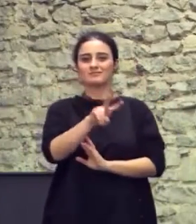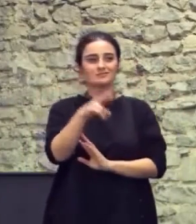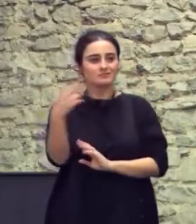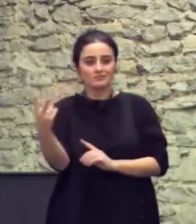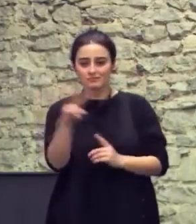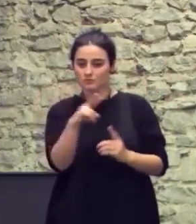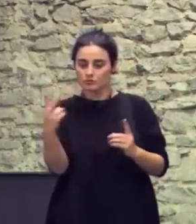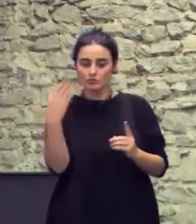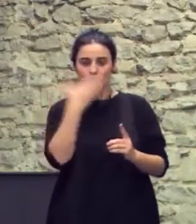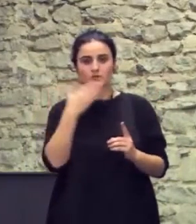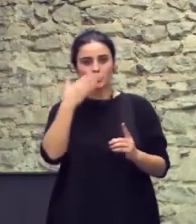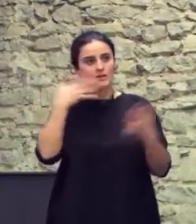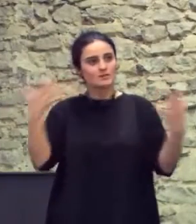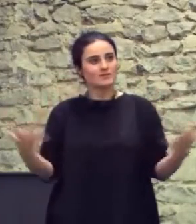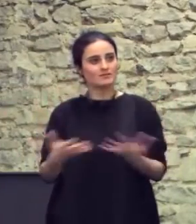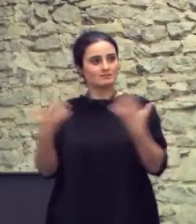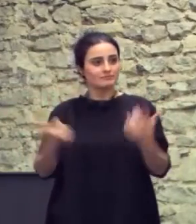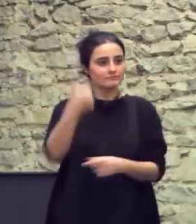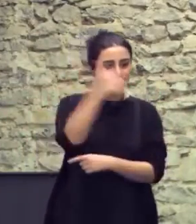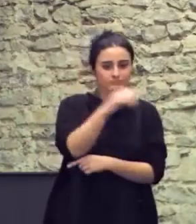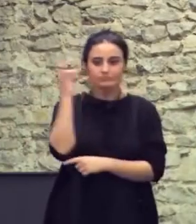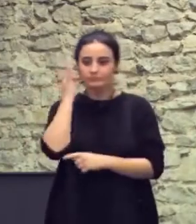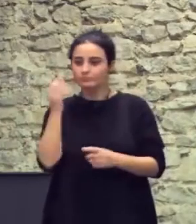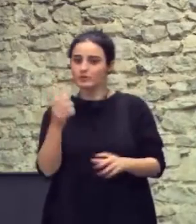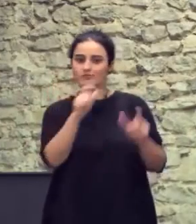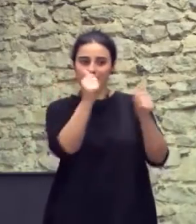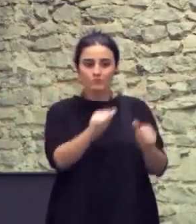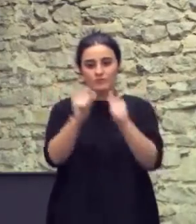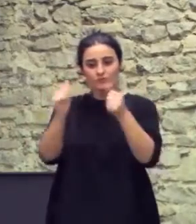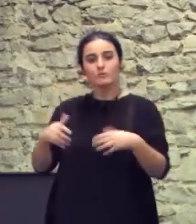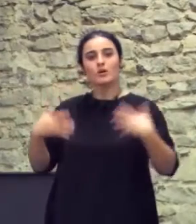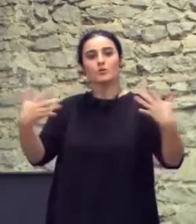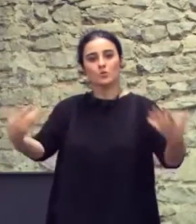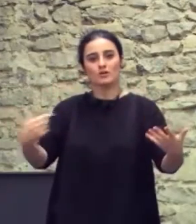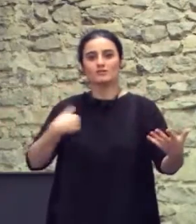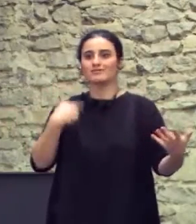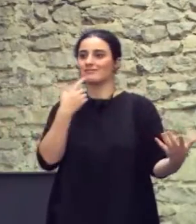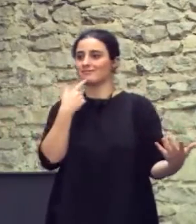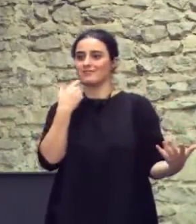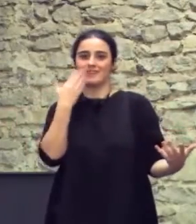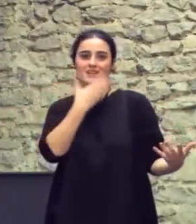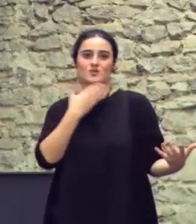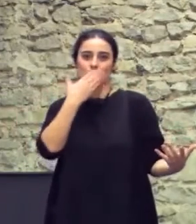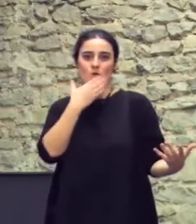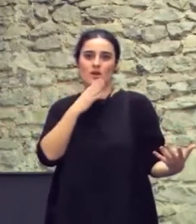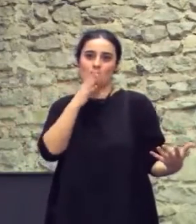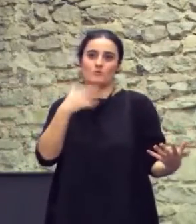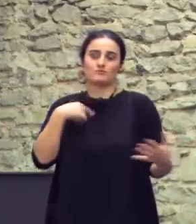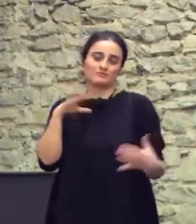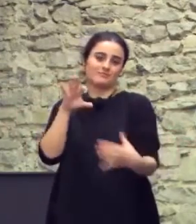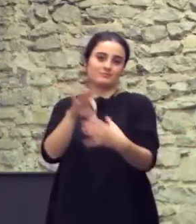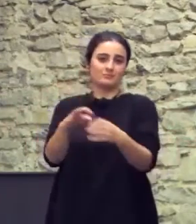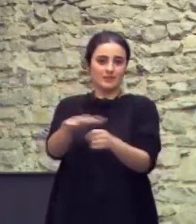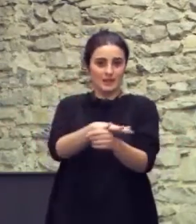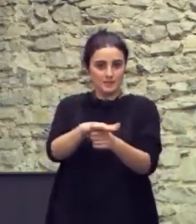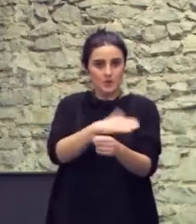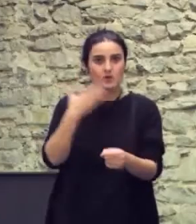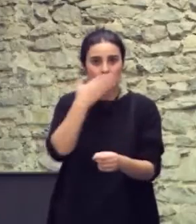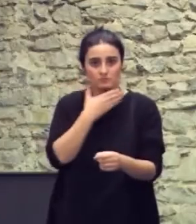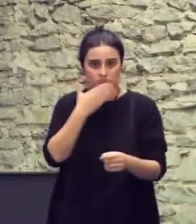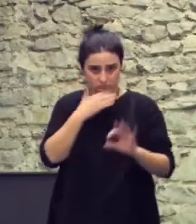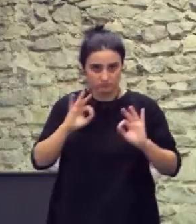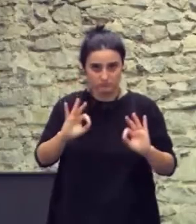bultzatzen eskoletatik, eta eskoletatik bak esaten dut hortaz hitz egiten ari garelako, baina ariko bagina hitz egiten mugimendu sozialez,